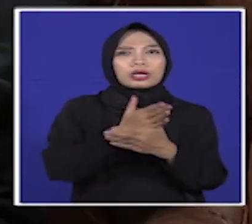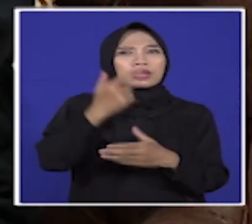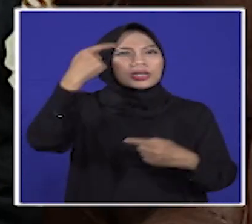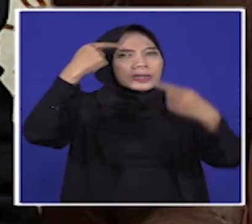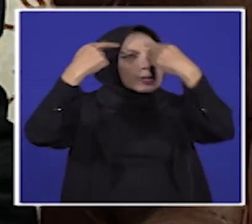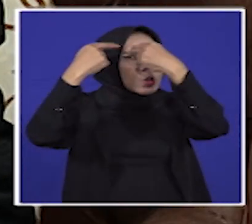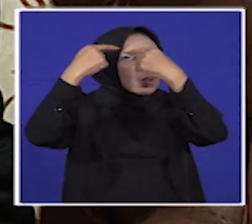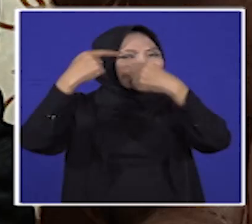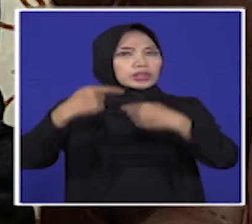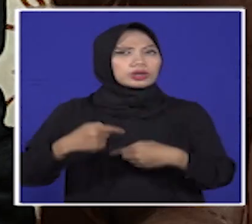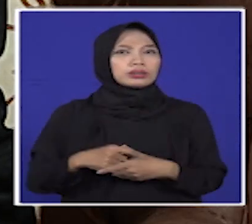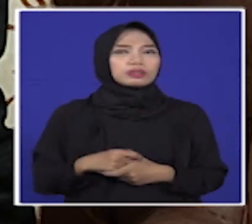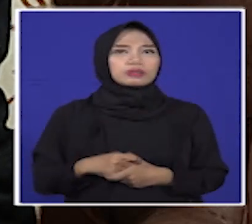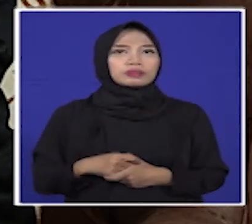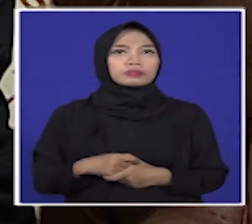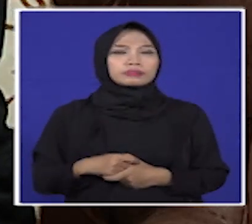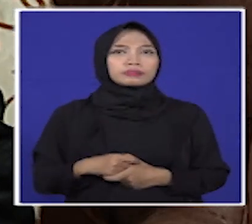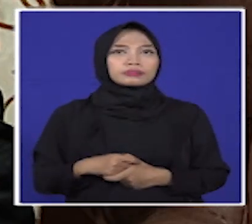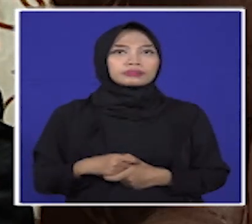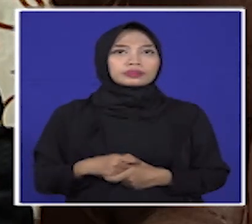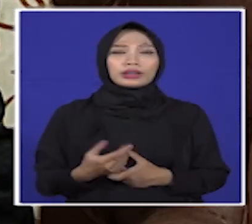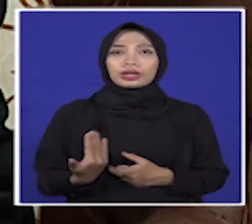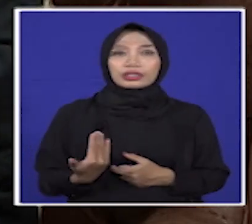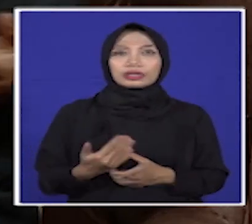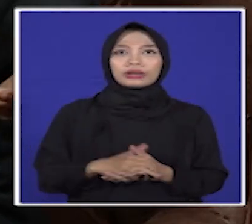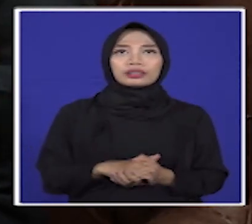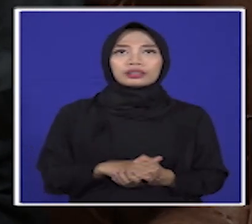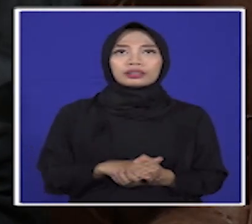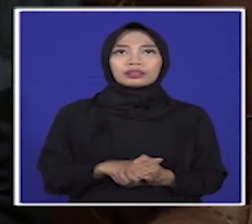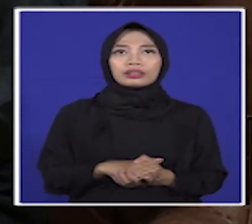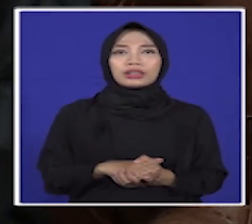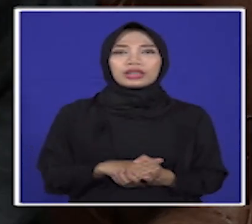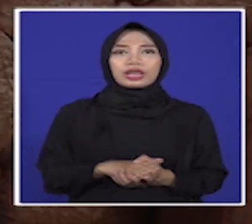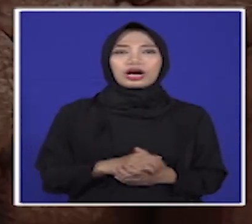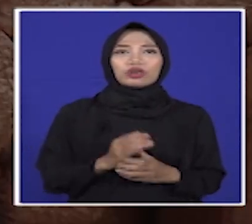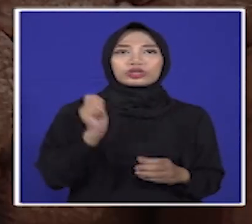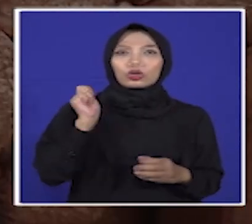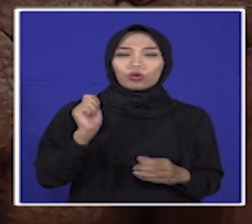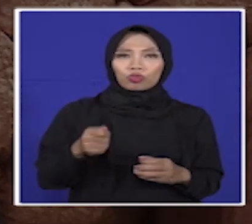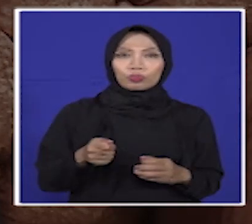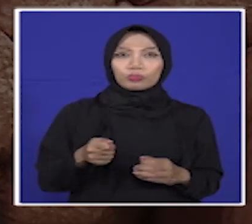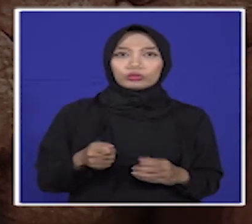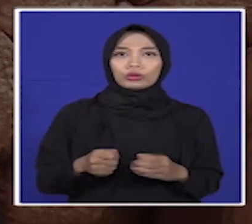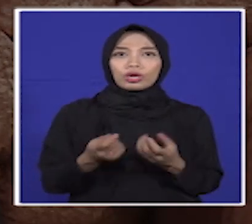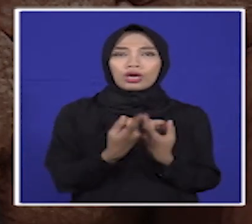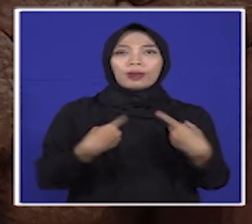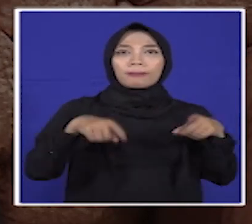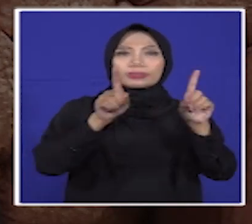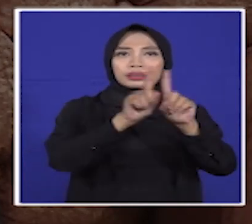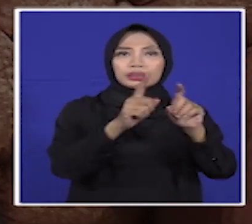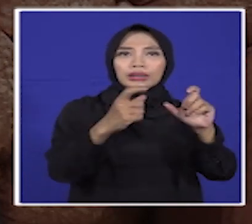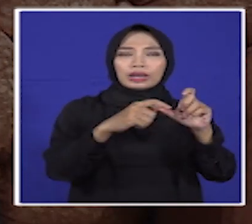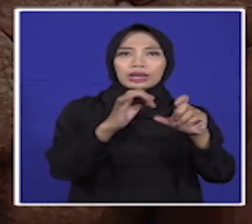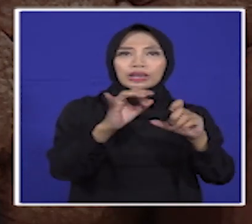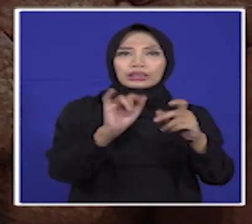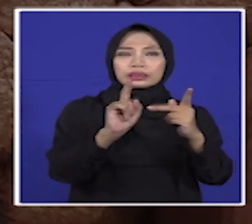nikah dengan posisi seperti itu, ada surat cerai dan itu semuanya sah. Tetapi di balik itu, apa sih yang terjadi